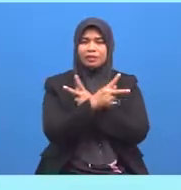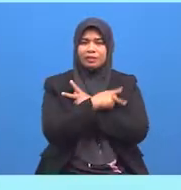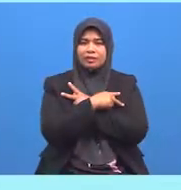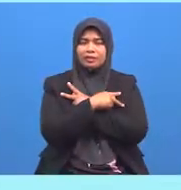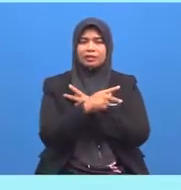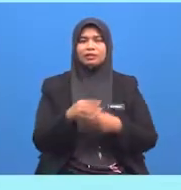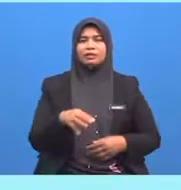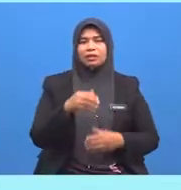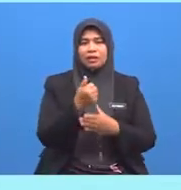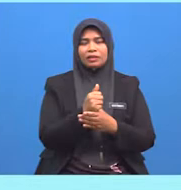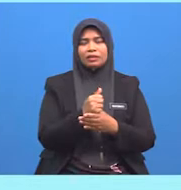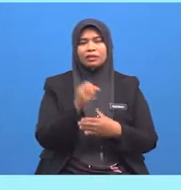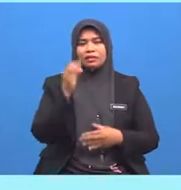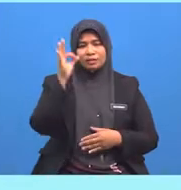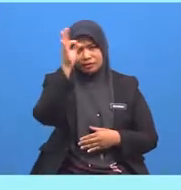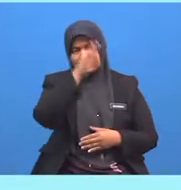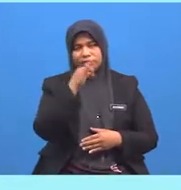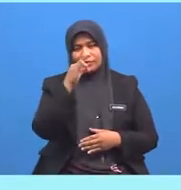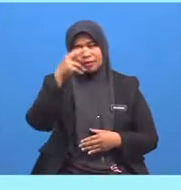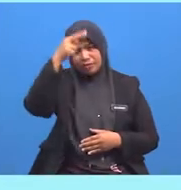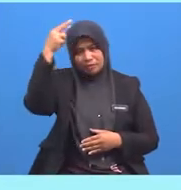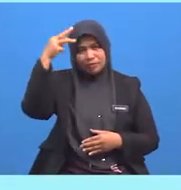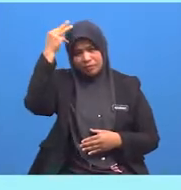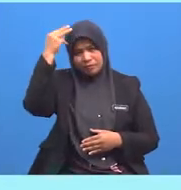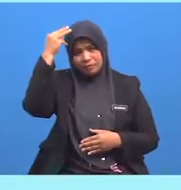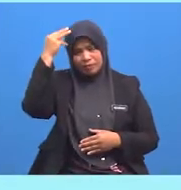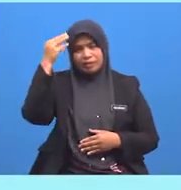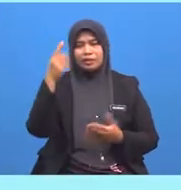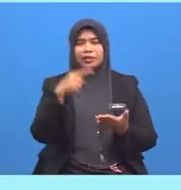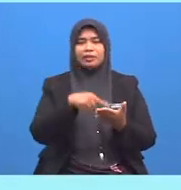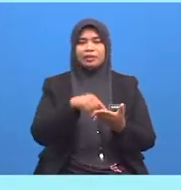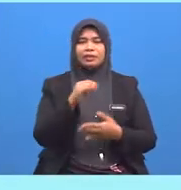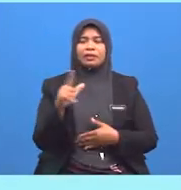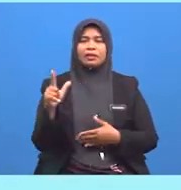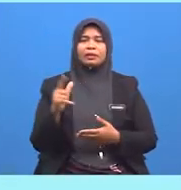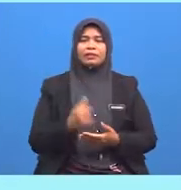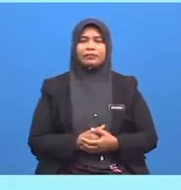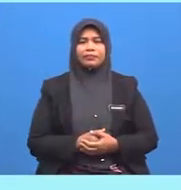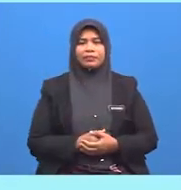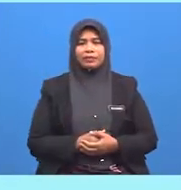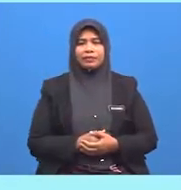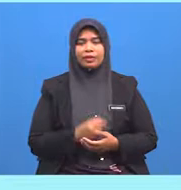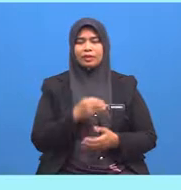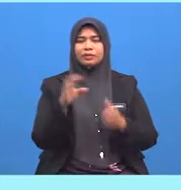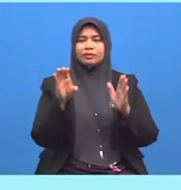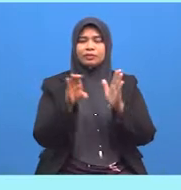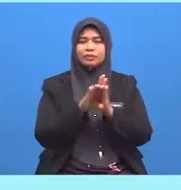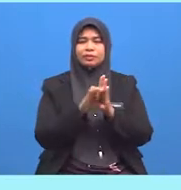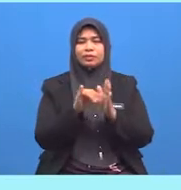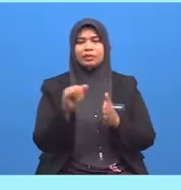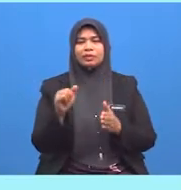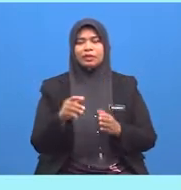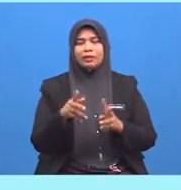antara kepribadian Baginda Rasulullah Shallallahu Alaihi Wasallam lagi yang dapat kita lihat dan contohnya adalah